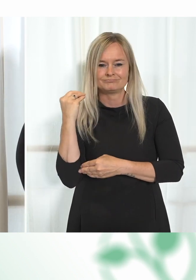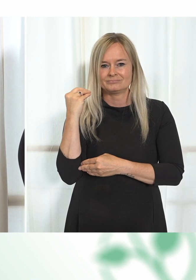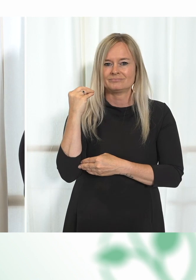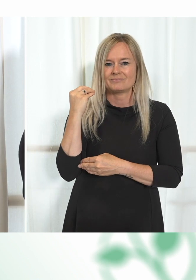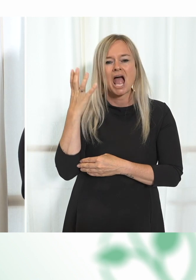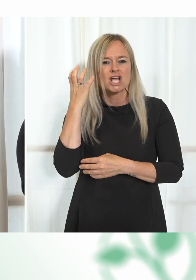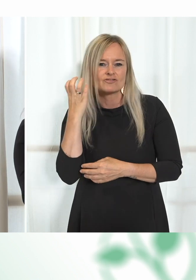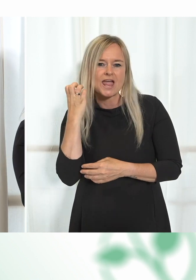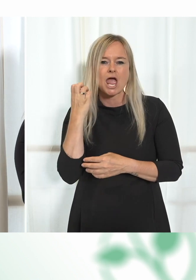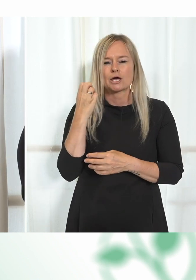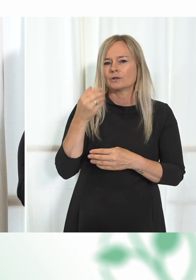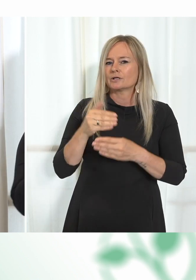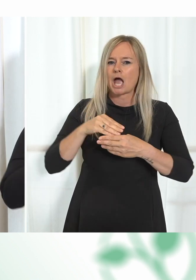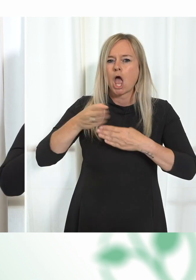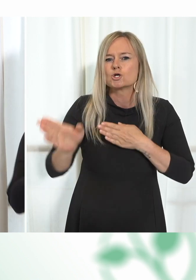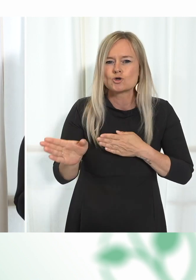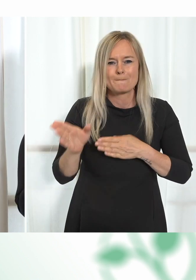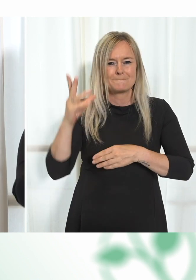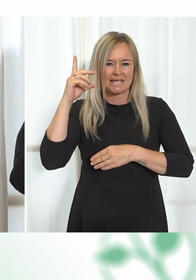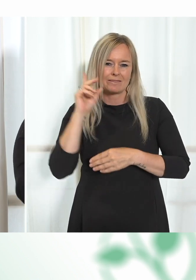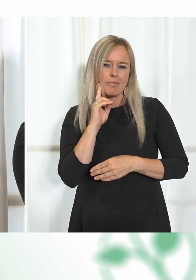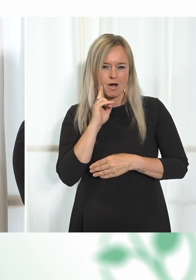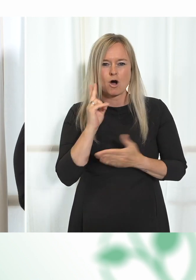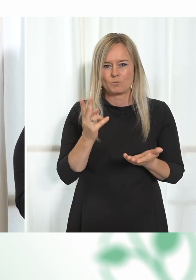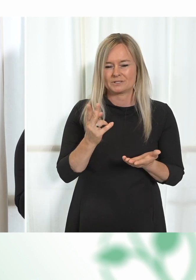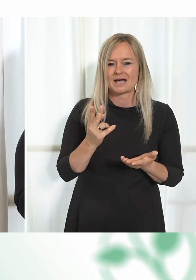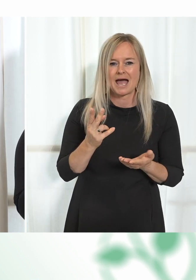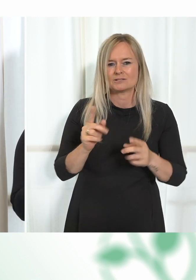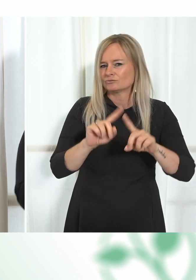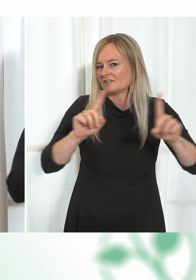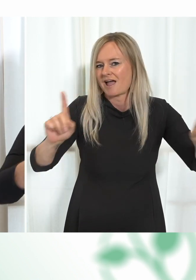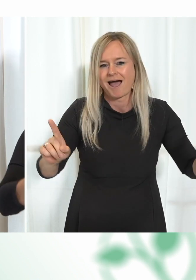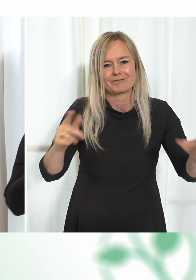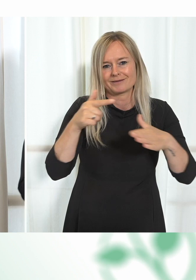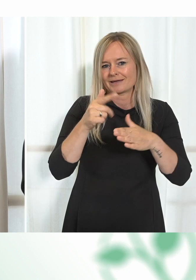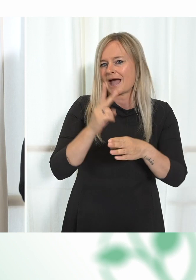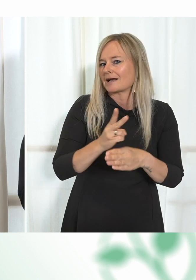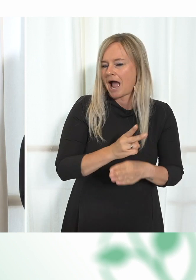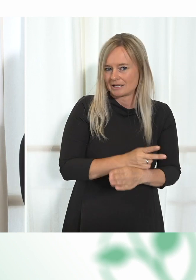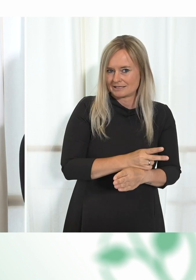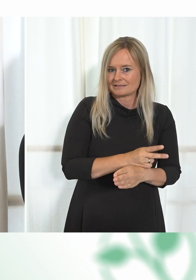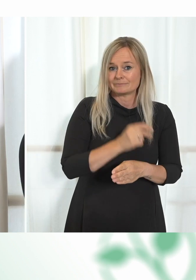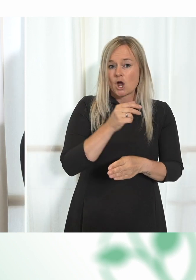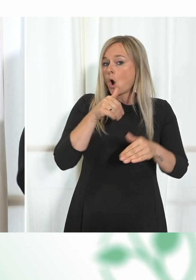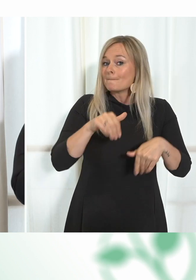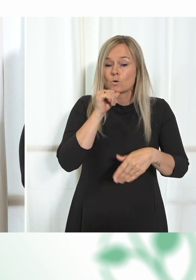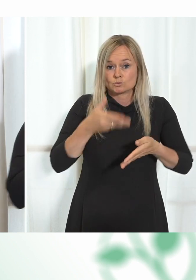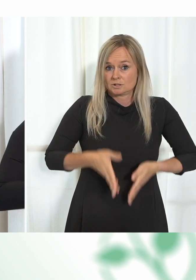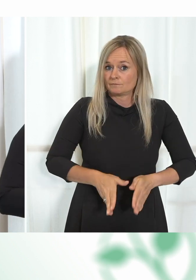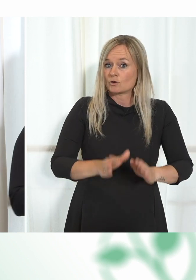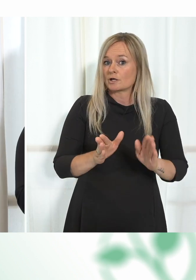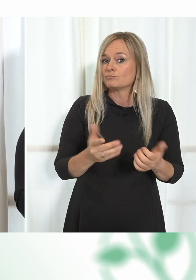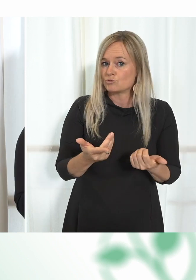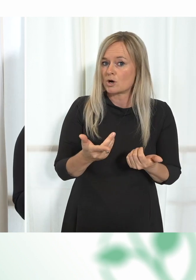Schwierigkeit, Spätertaubheit und viele andere Ohrerkrankungen. Und diese passiert nicht von Geburt an, sondern bei das Leben,